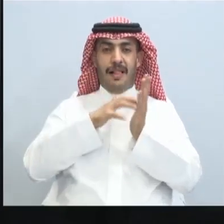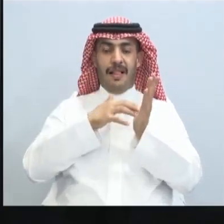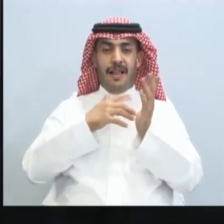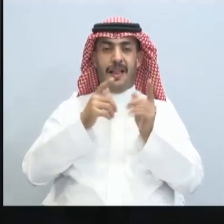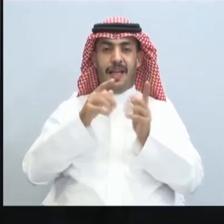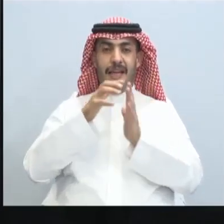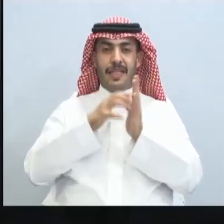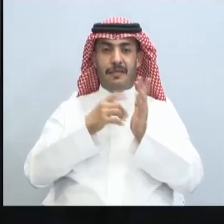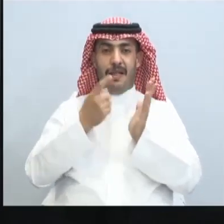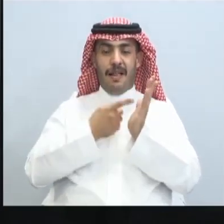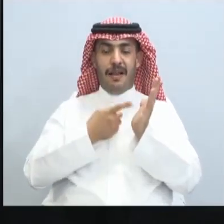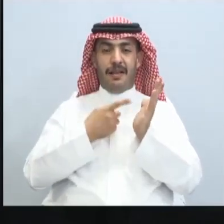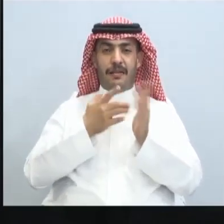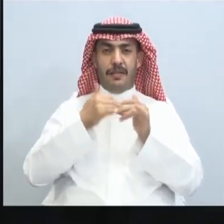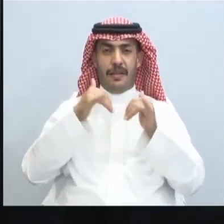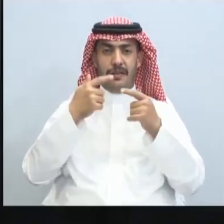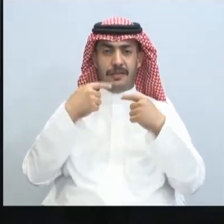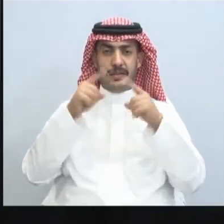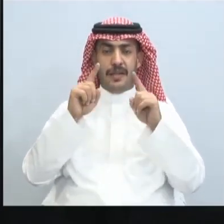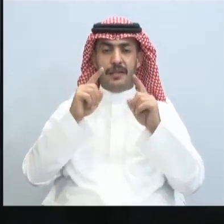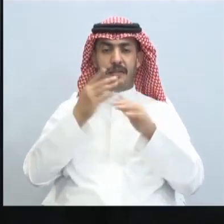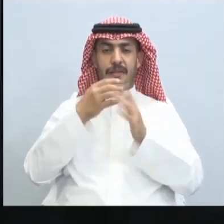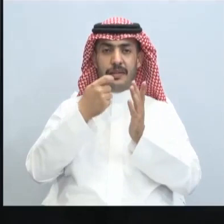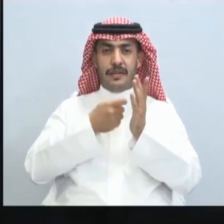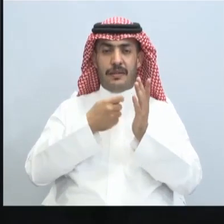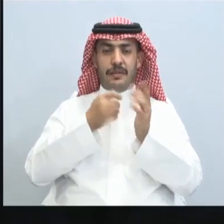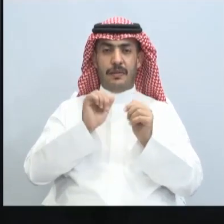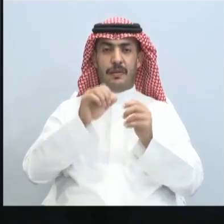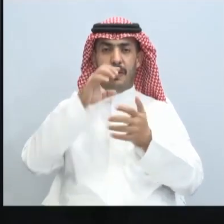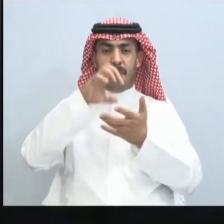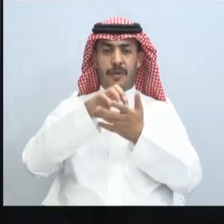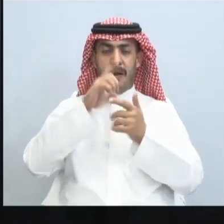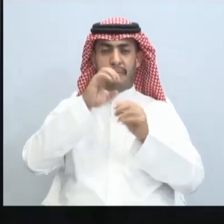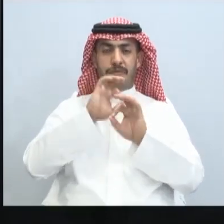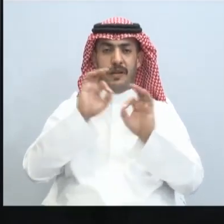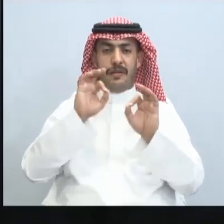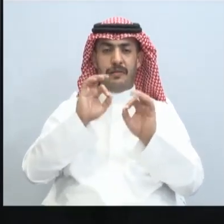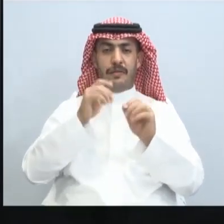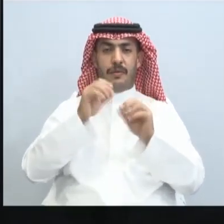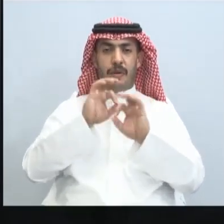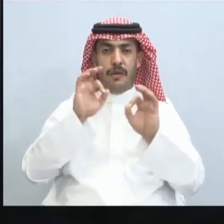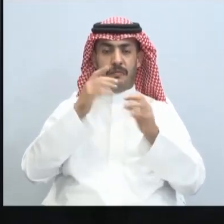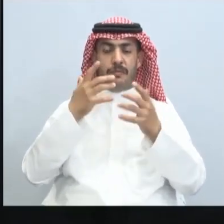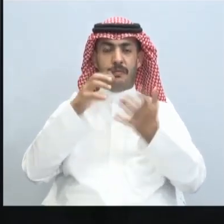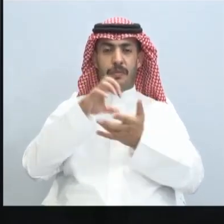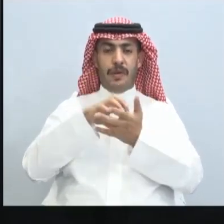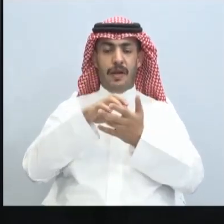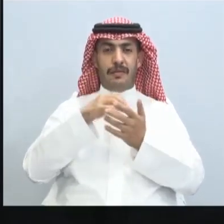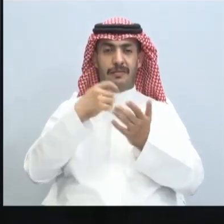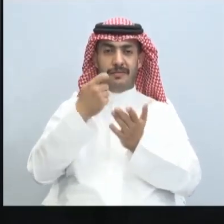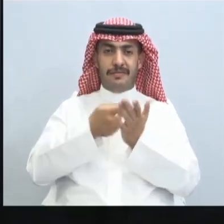الخطاب بشكل صحيح كذلك كتابته وبالتالي البيئه لابد ان تكون محفزه من اضاءه من تهويه